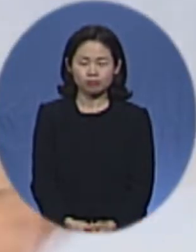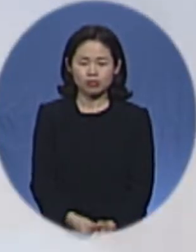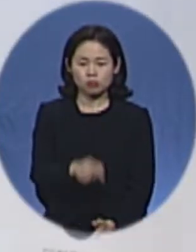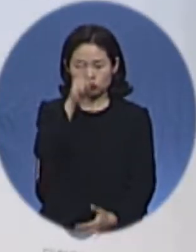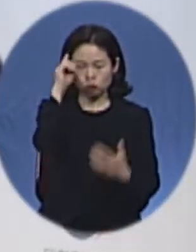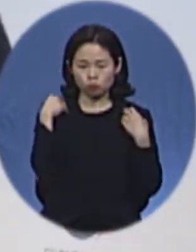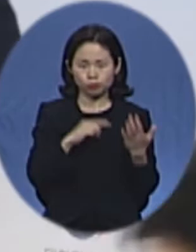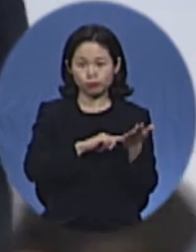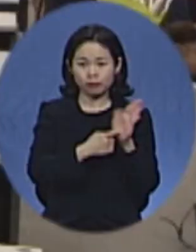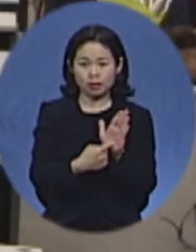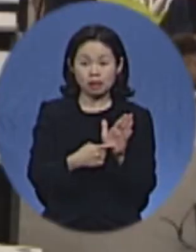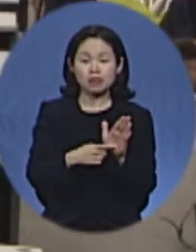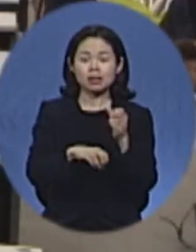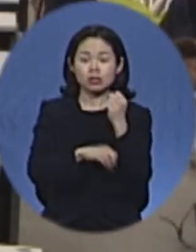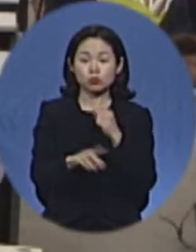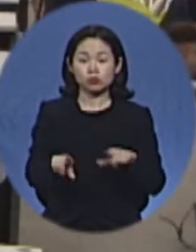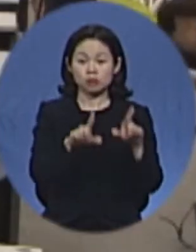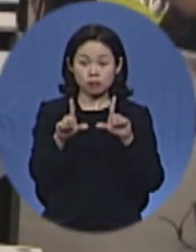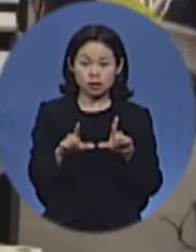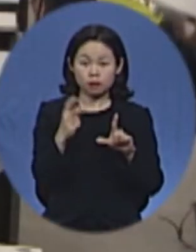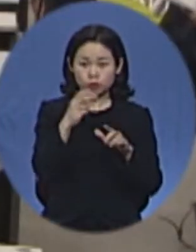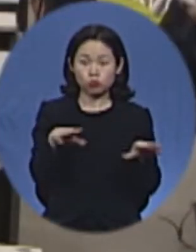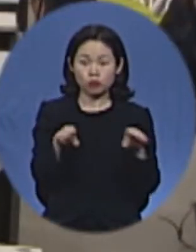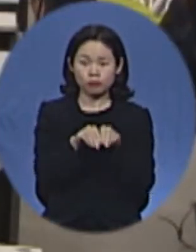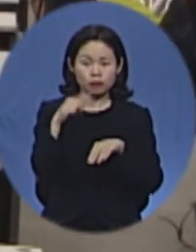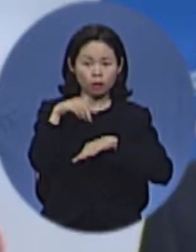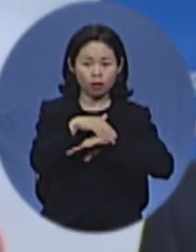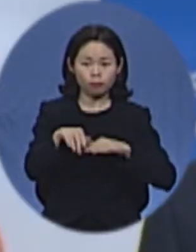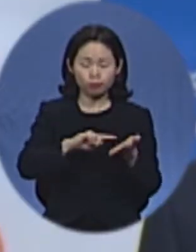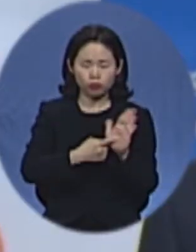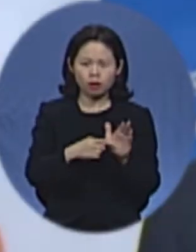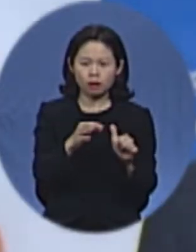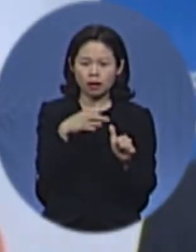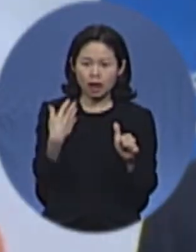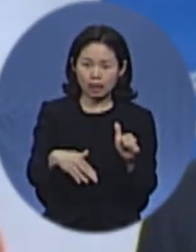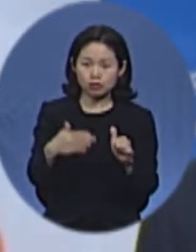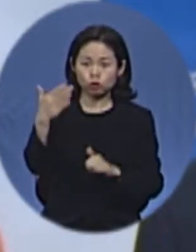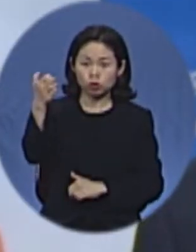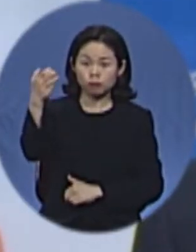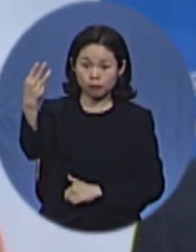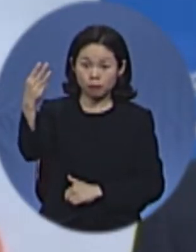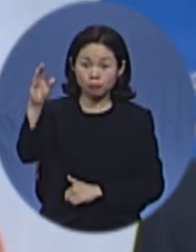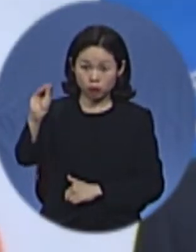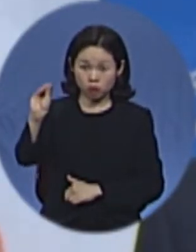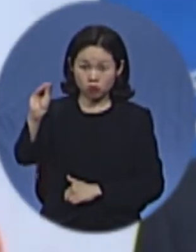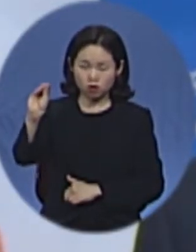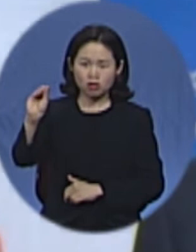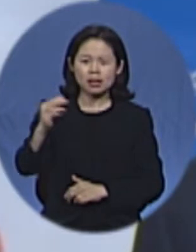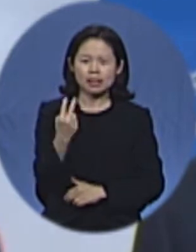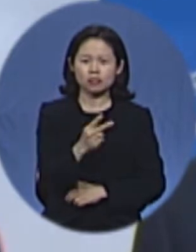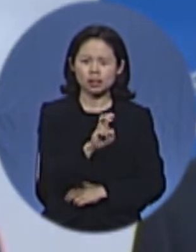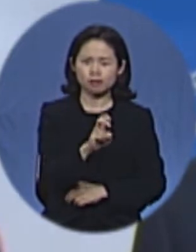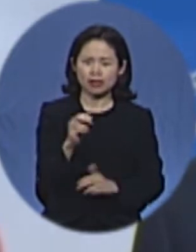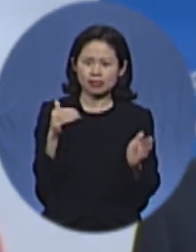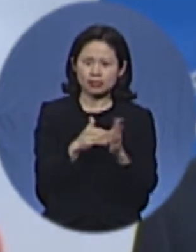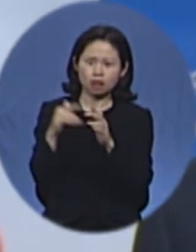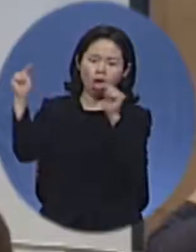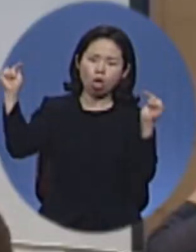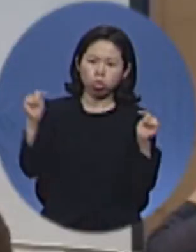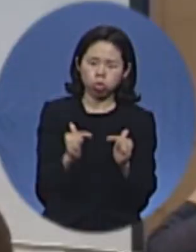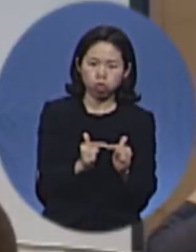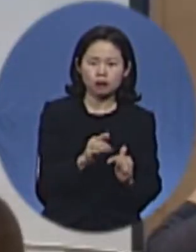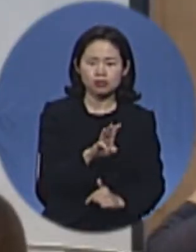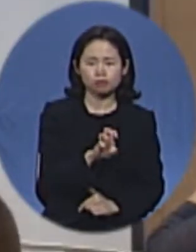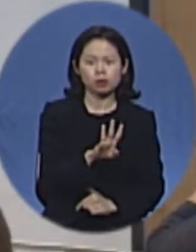정부가 내놓은 기초생활보장 종합계획의 핵심은 비수급 빈곤층 93만 명을 2020년까지 최대 33만